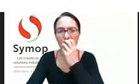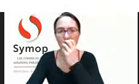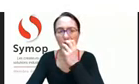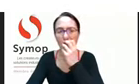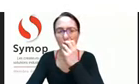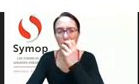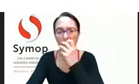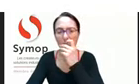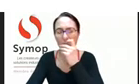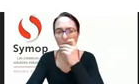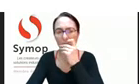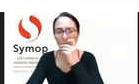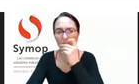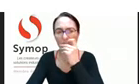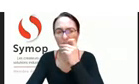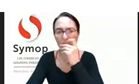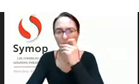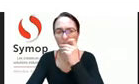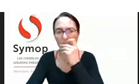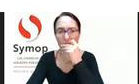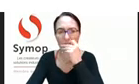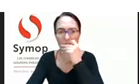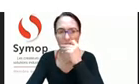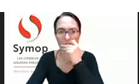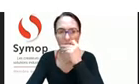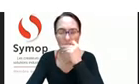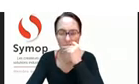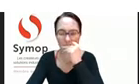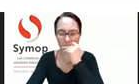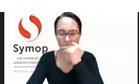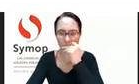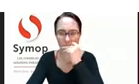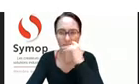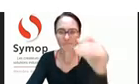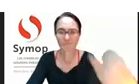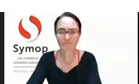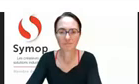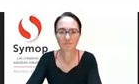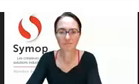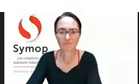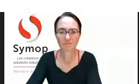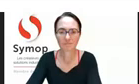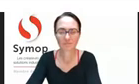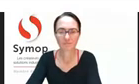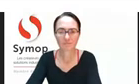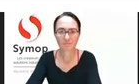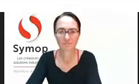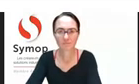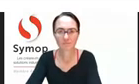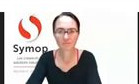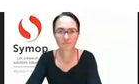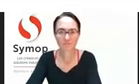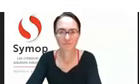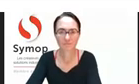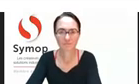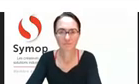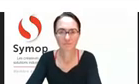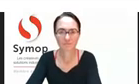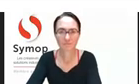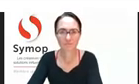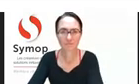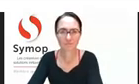branlement inertielle. Mais au départ, en fait, je vais expliquer un peu pourquoi Aliment